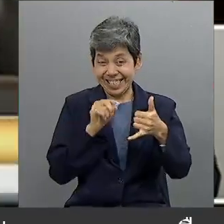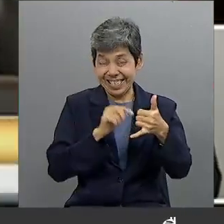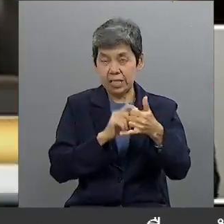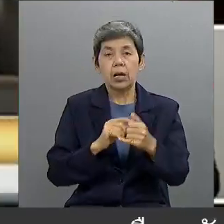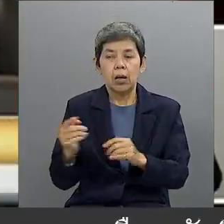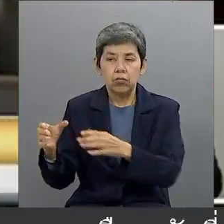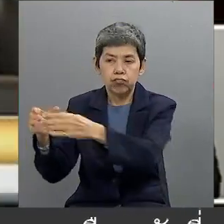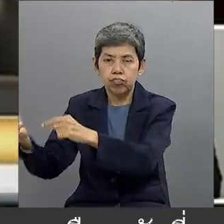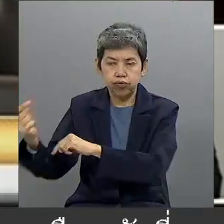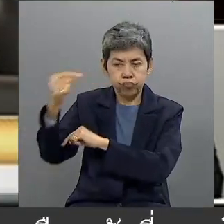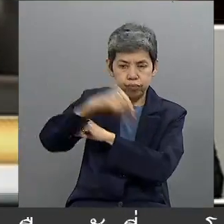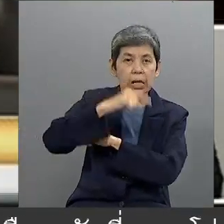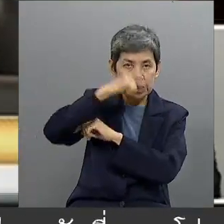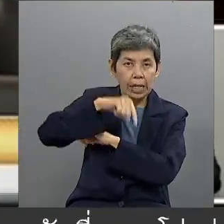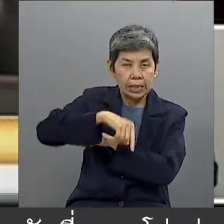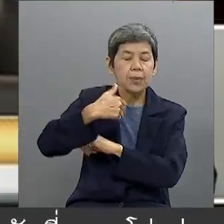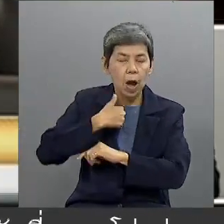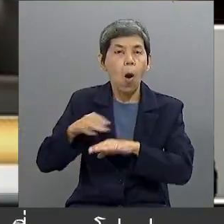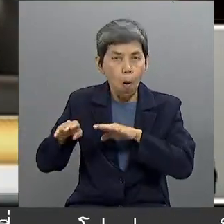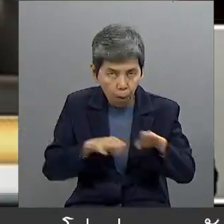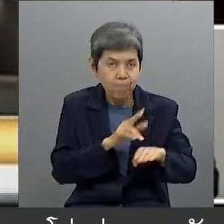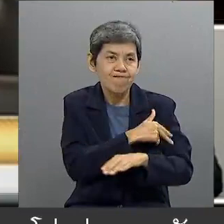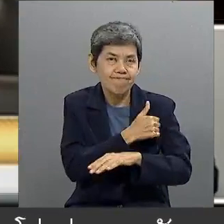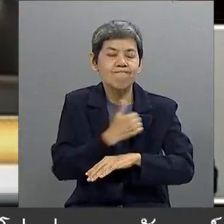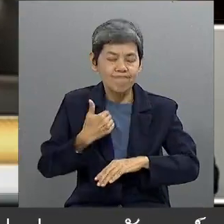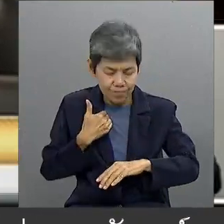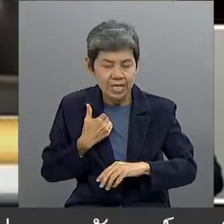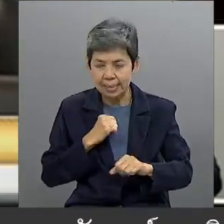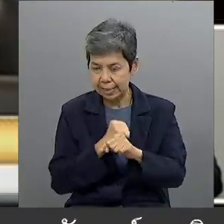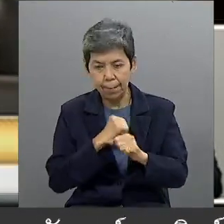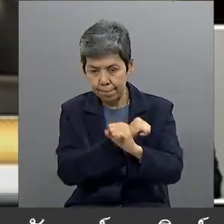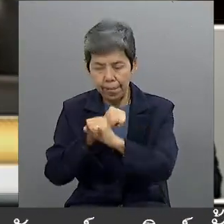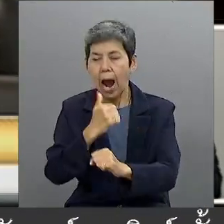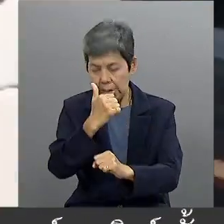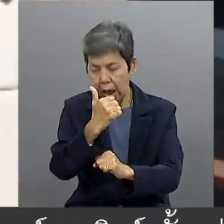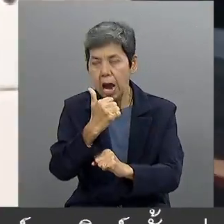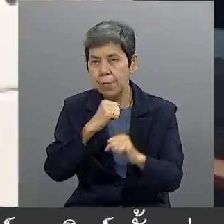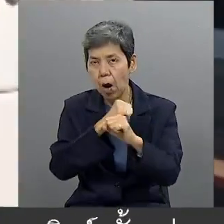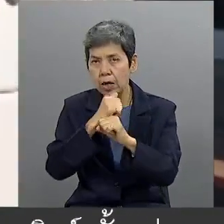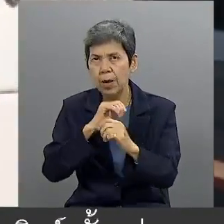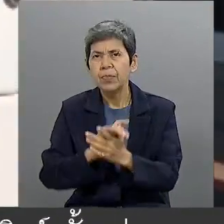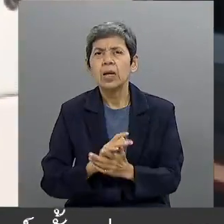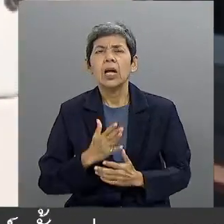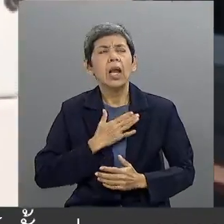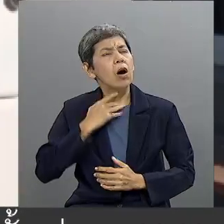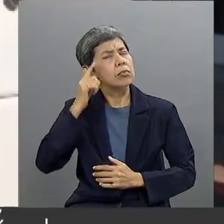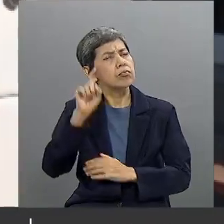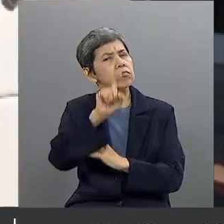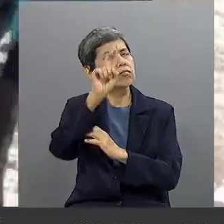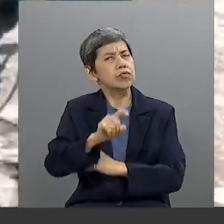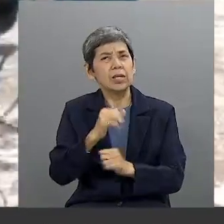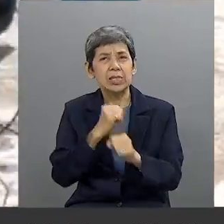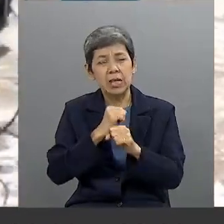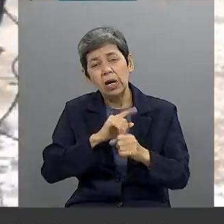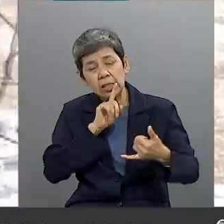แต่ขณะนี้มีความพร้อมด้านสาธารณสุขและมีศักยภาพในการตรวจหาเชื้อพร้อมตั้งข้อสังเกตระบบการสอบสวน